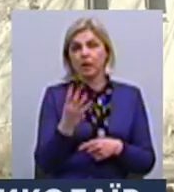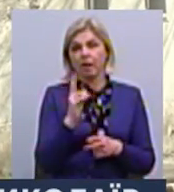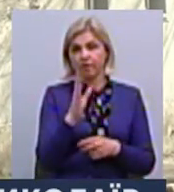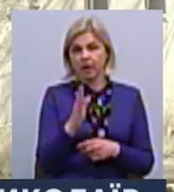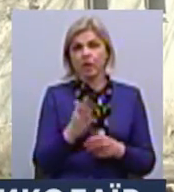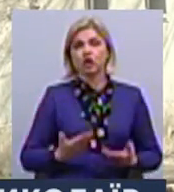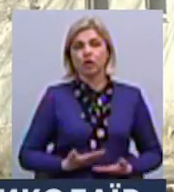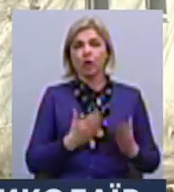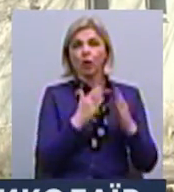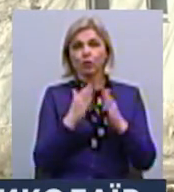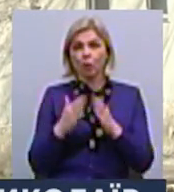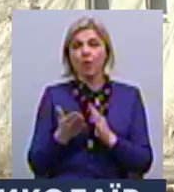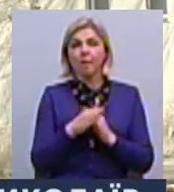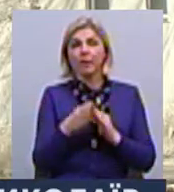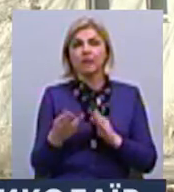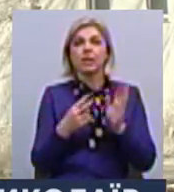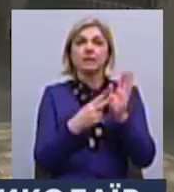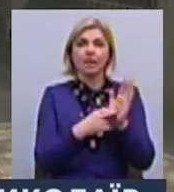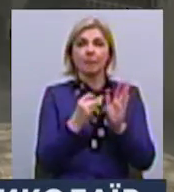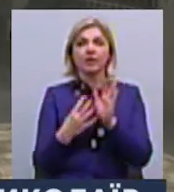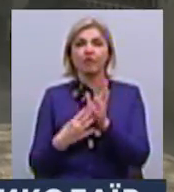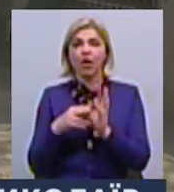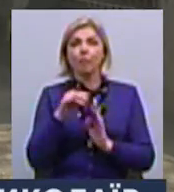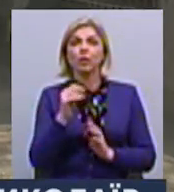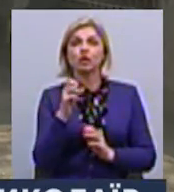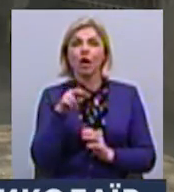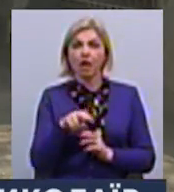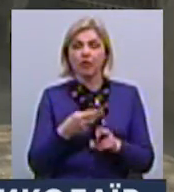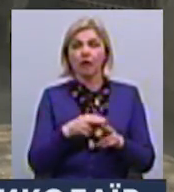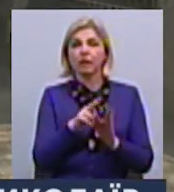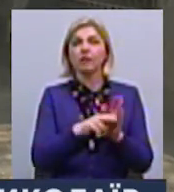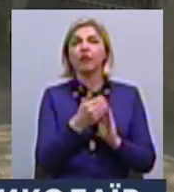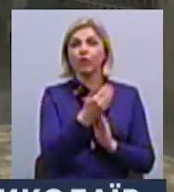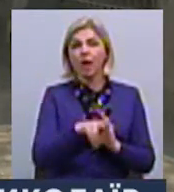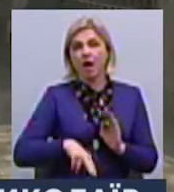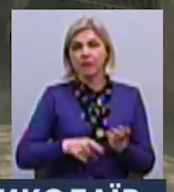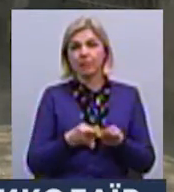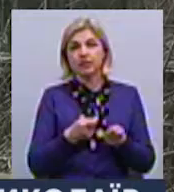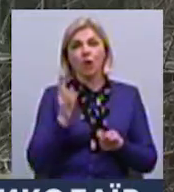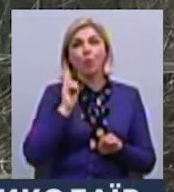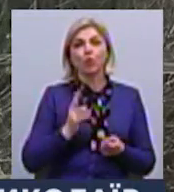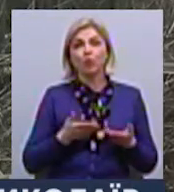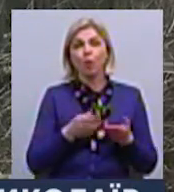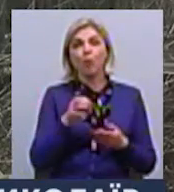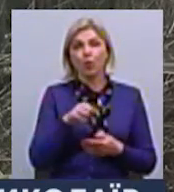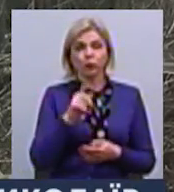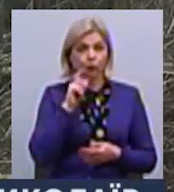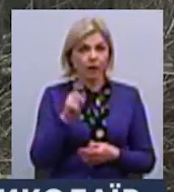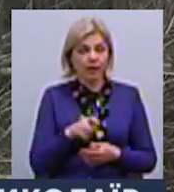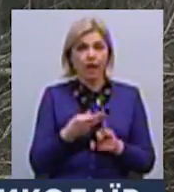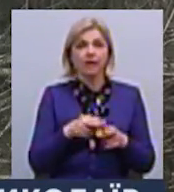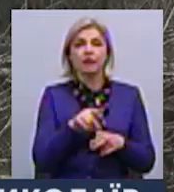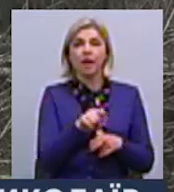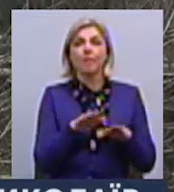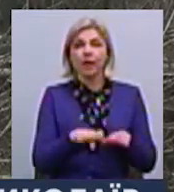будинки розташовані між 7 і 9 причалами, які належать адміністрації морських портів України. На цьому місці